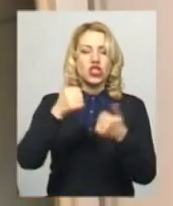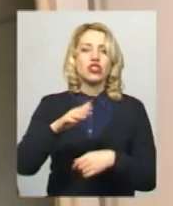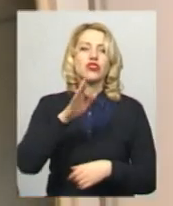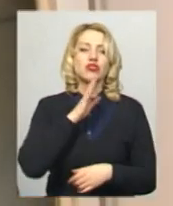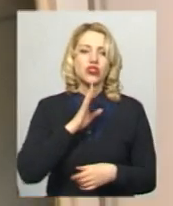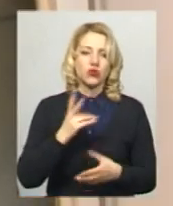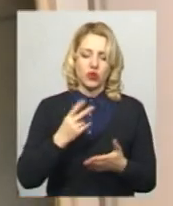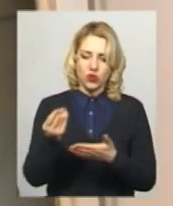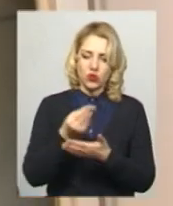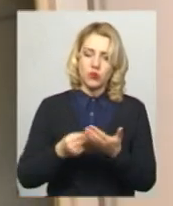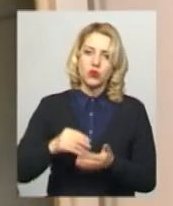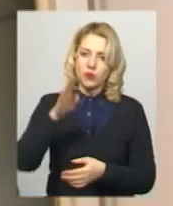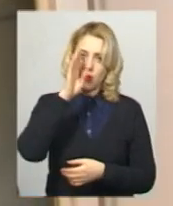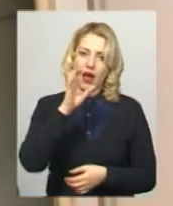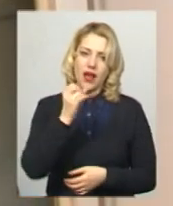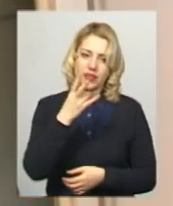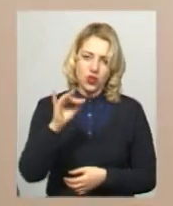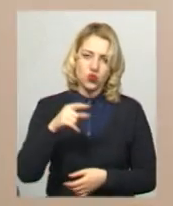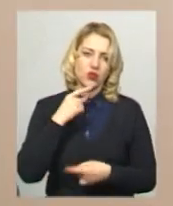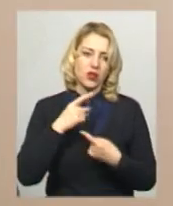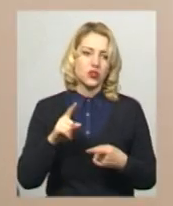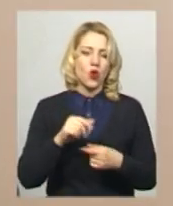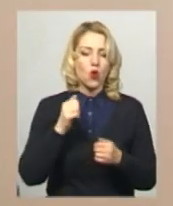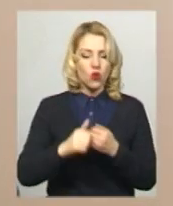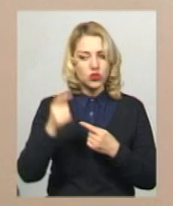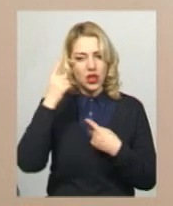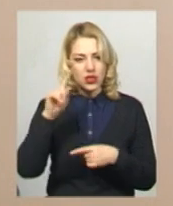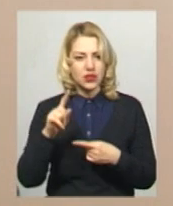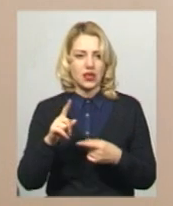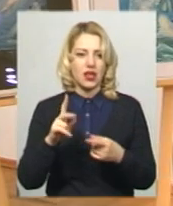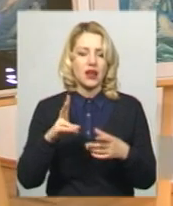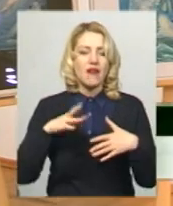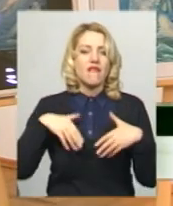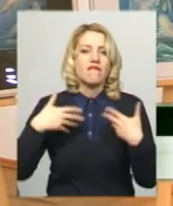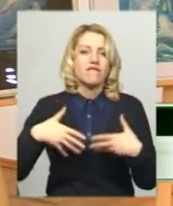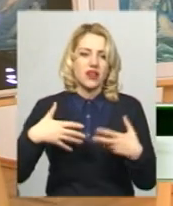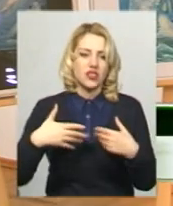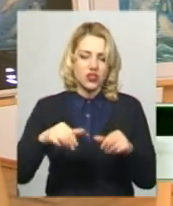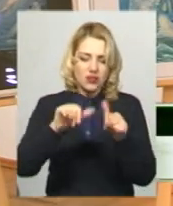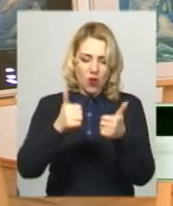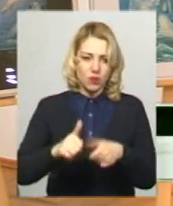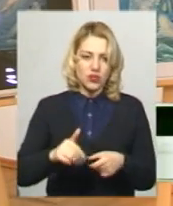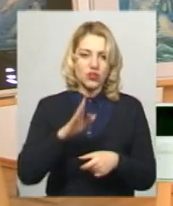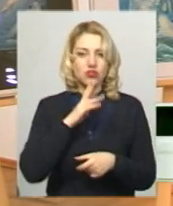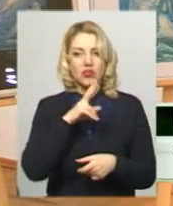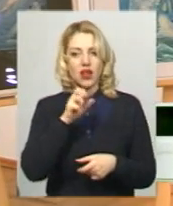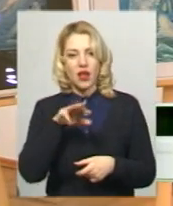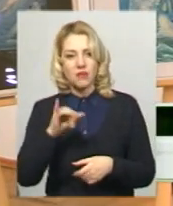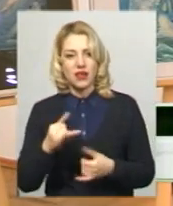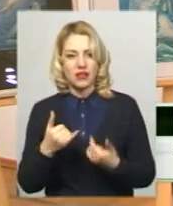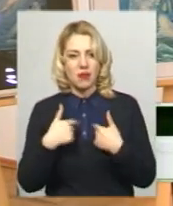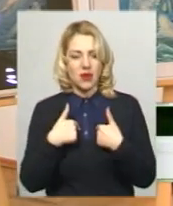своїх полотнах, Михайло Андрійчук каже, кожна ідея потребує вираження певного образу. Жінка – це для